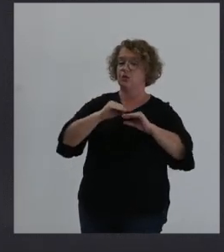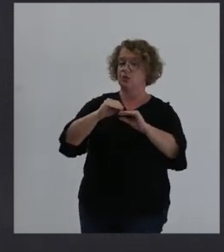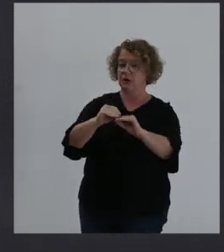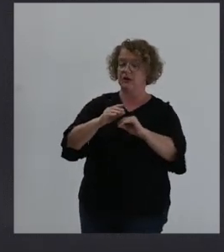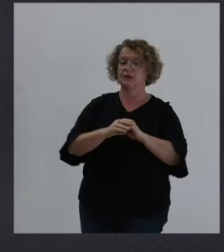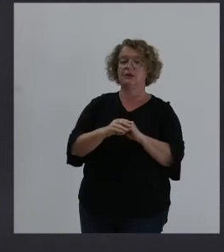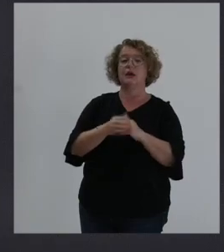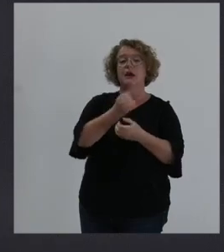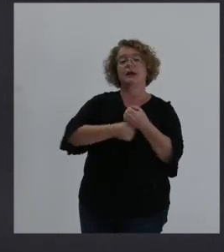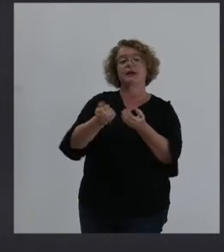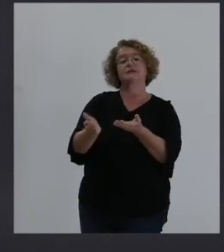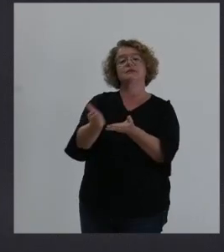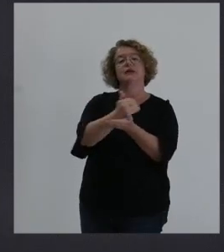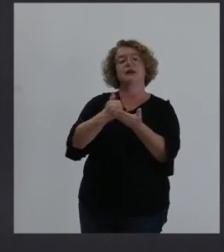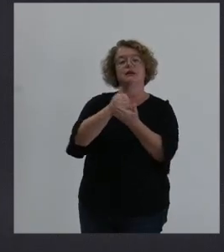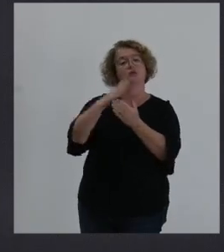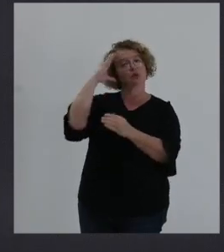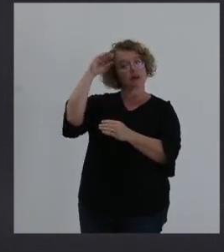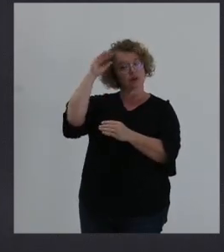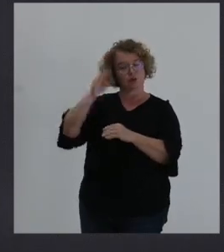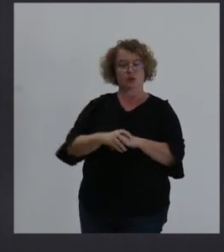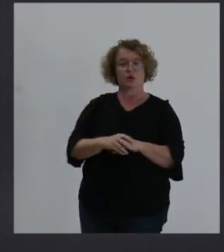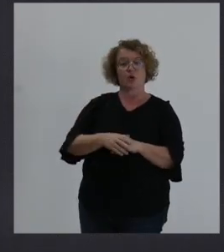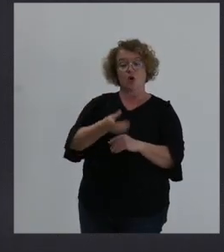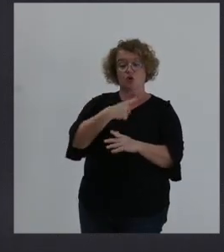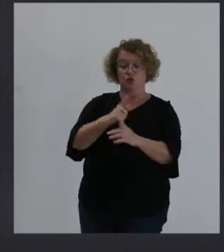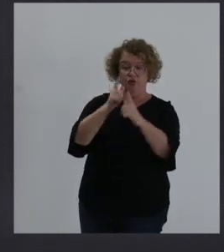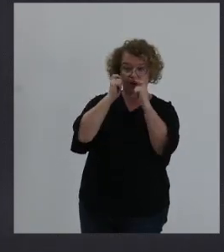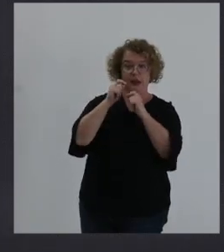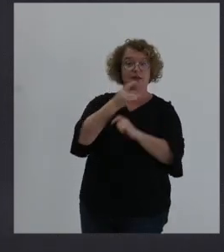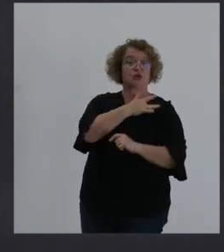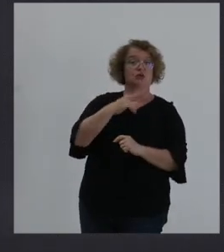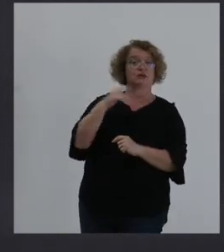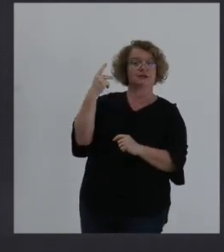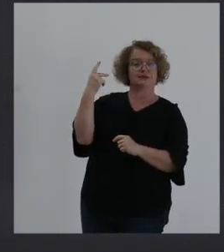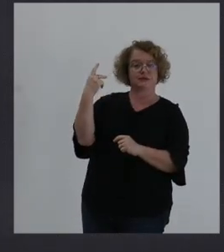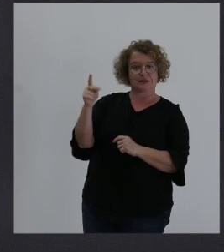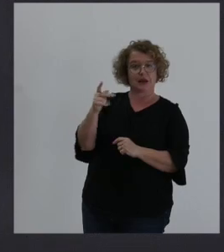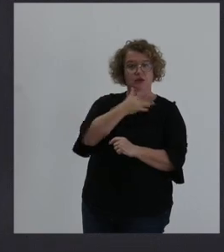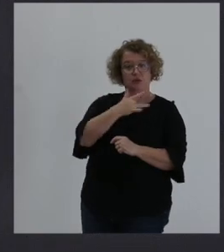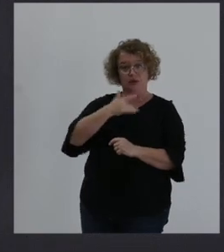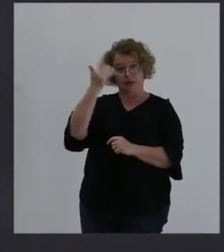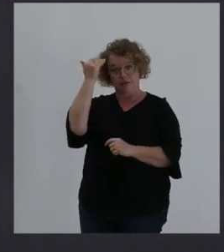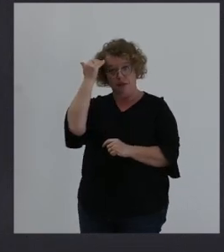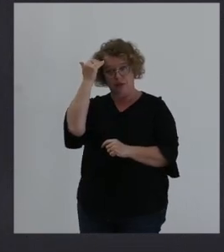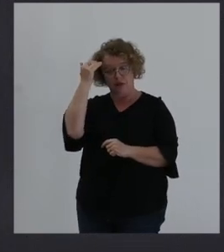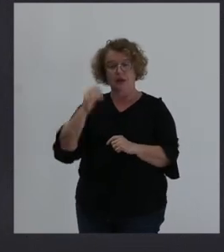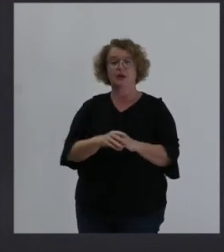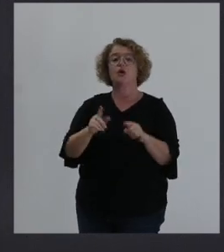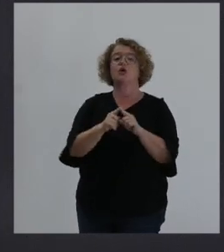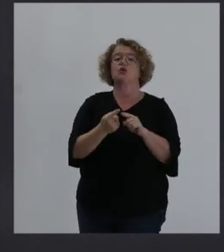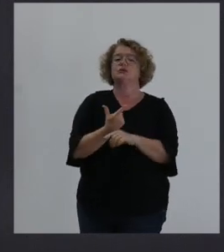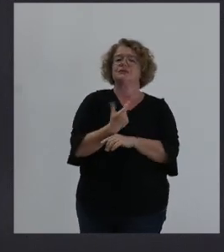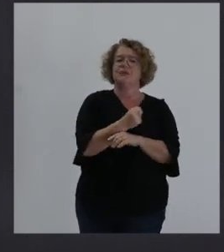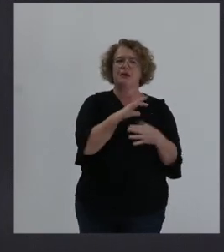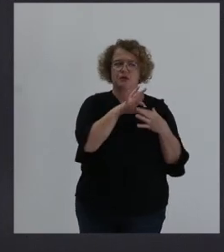d'un revenu étudiant. Nous restons également très vigilants sur les questions de santé étudiante, notamment de santé mentale, et renforcerons nos partenariats